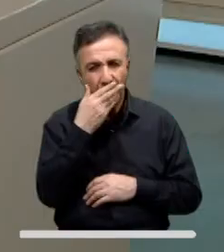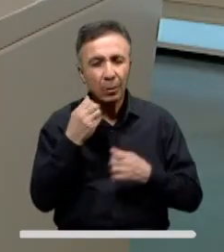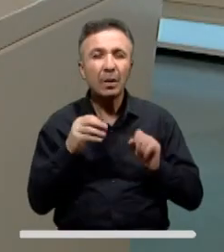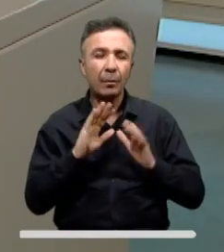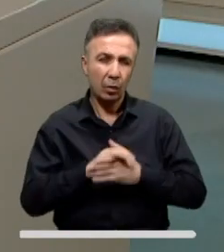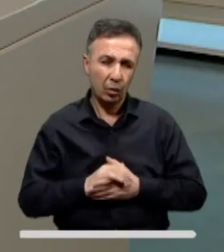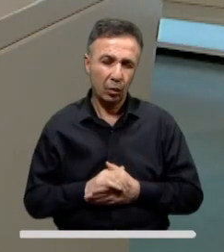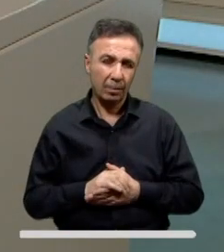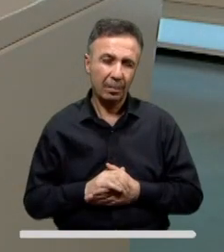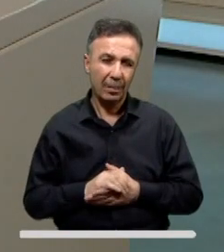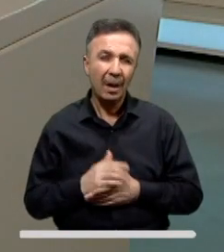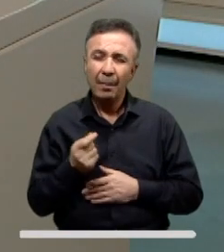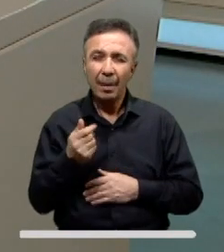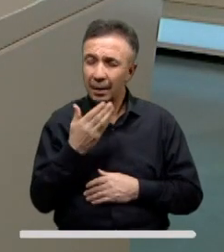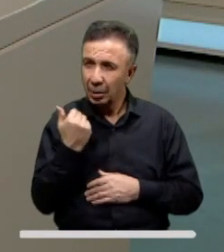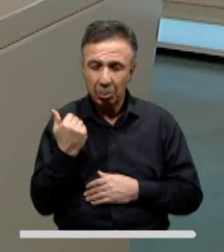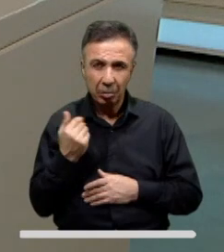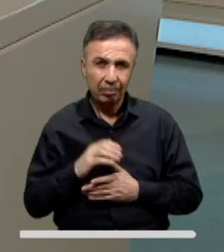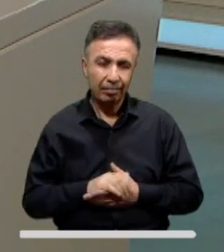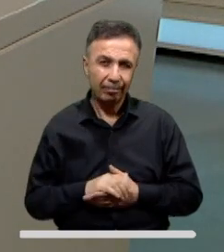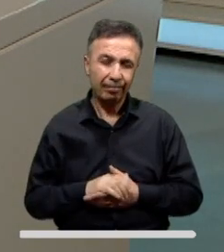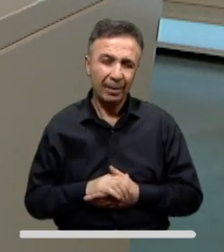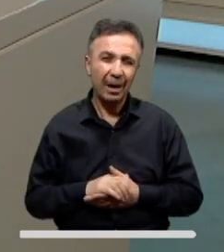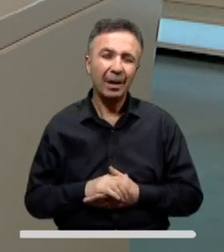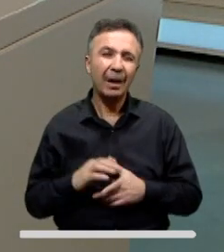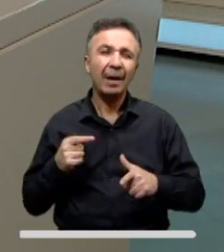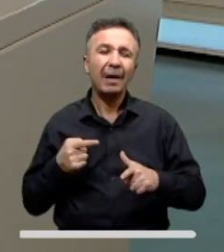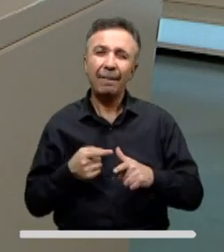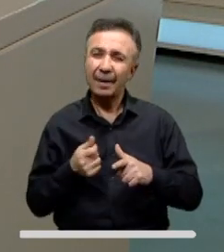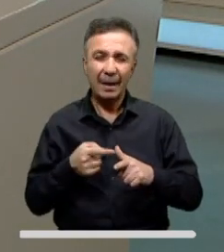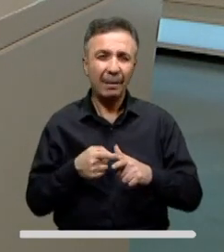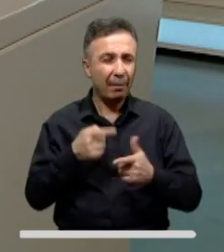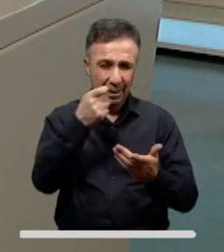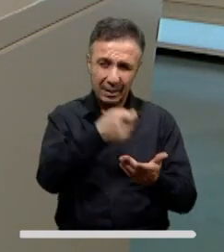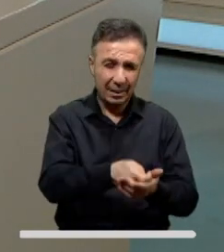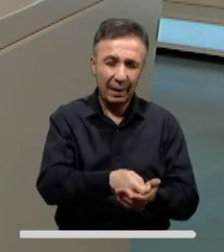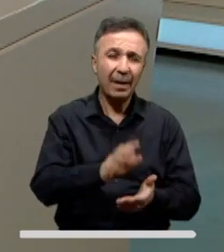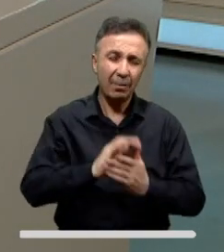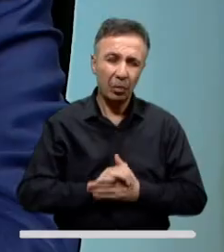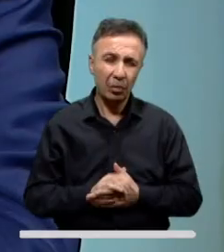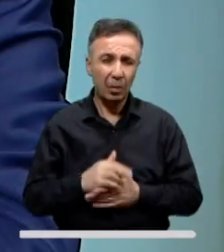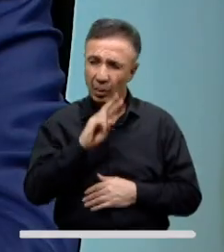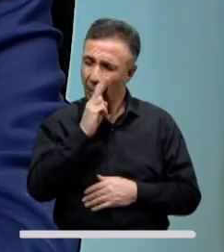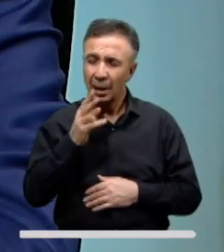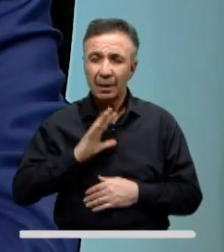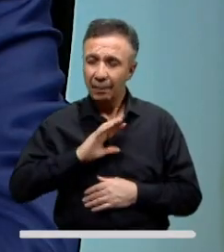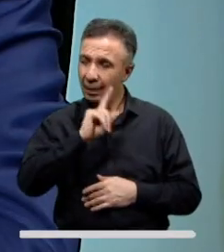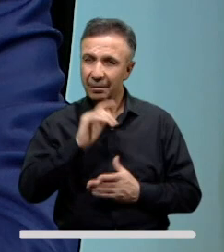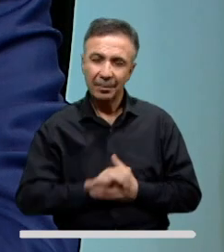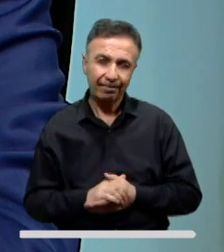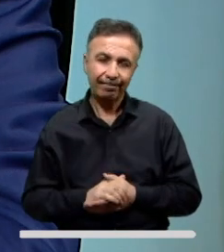maddi durumumuz da kötü haliyle fidyesini de veremiyoruz bunun günahı var mıdır Öncelikle